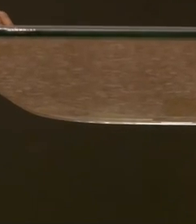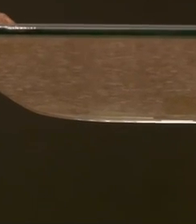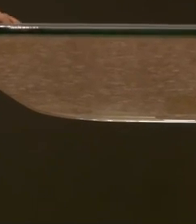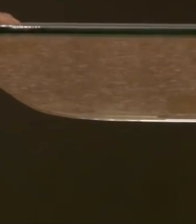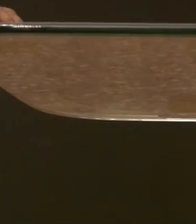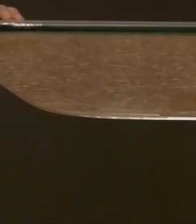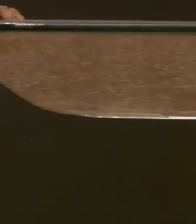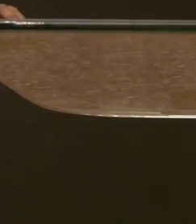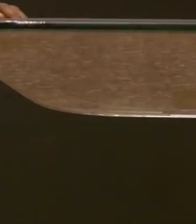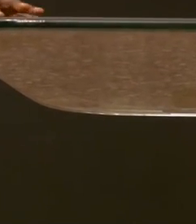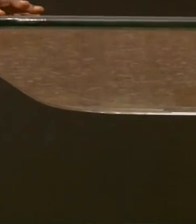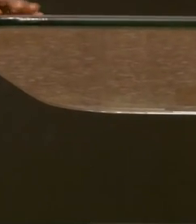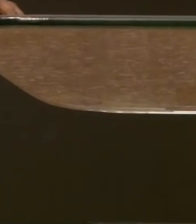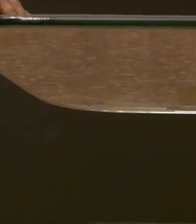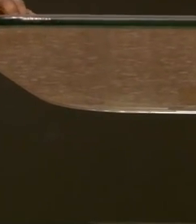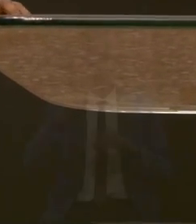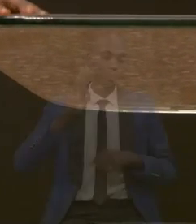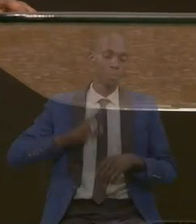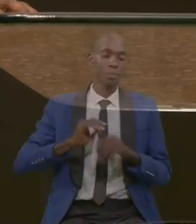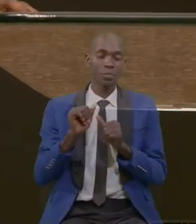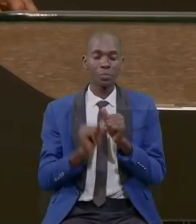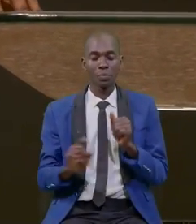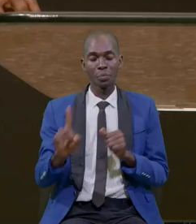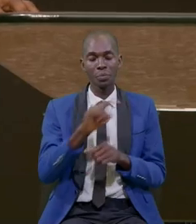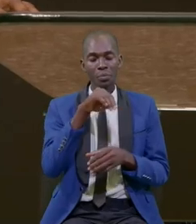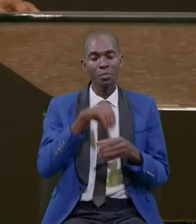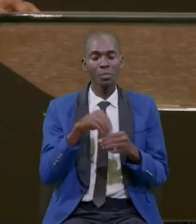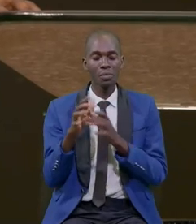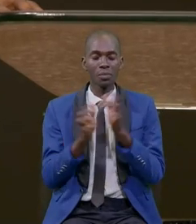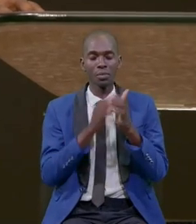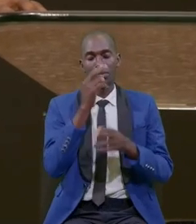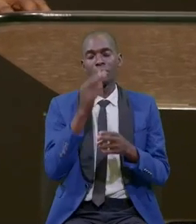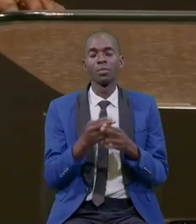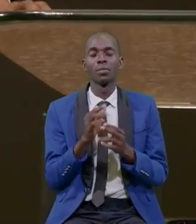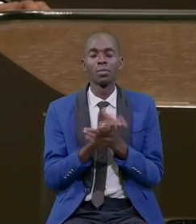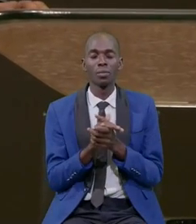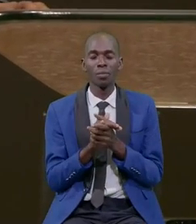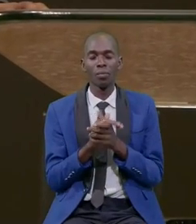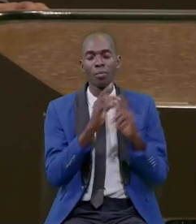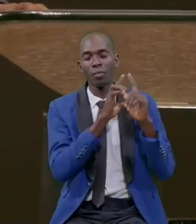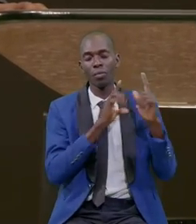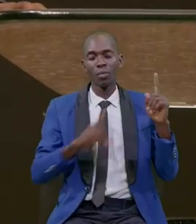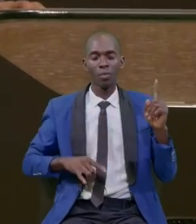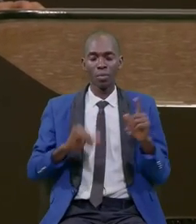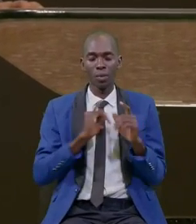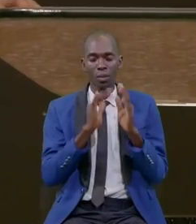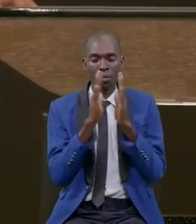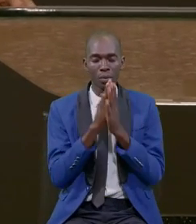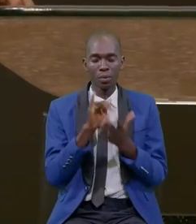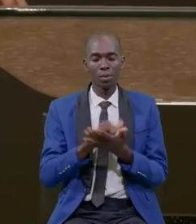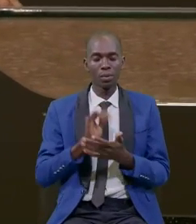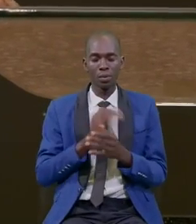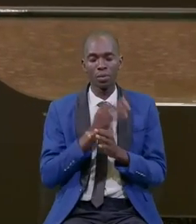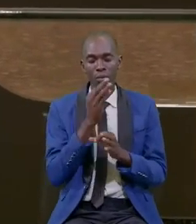parole profite à tous au nom de Jésus-Christ. Seigneur, je prie que notre